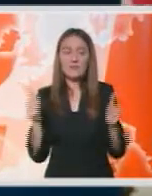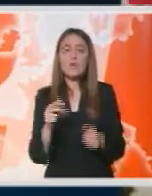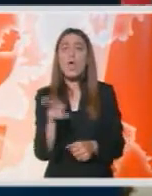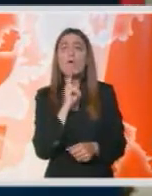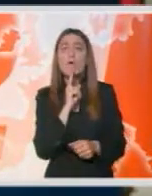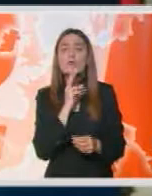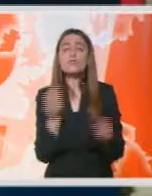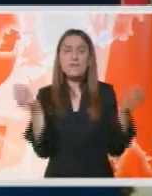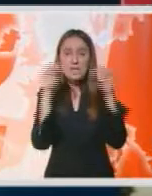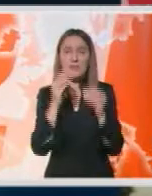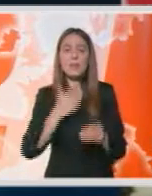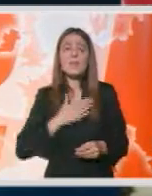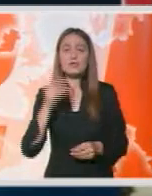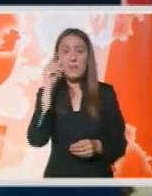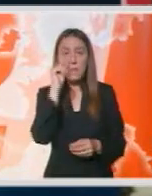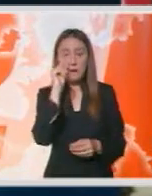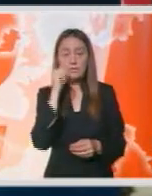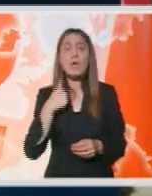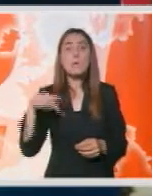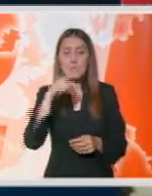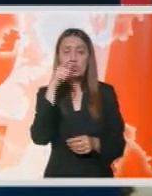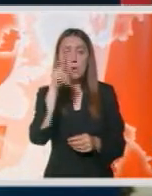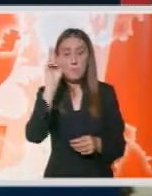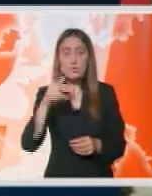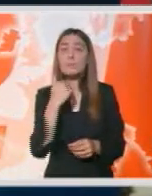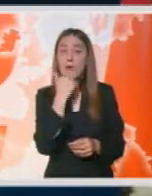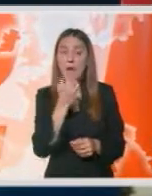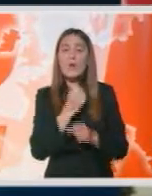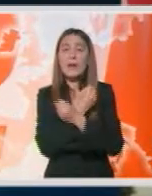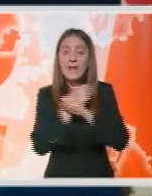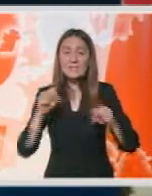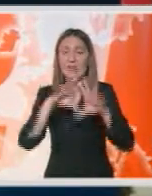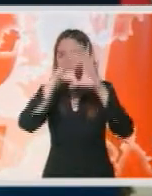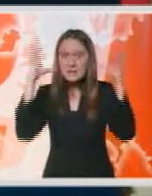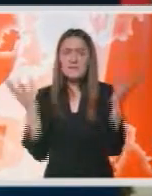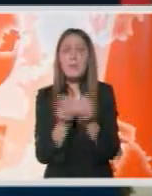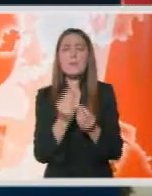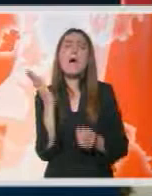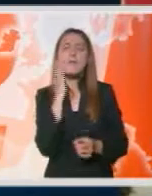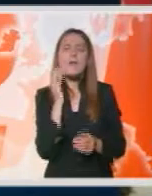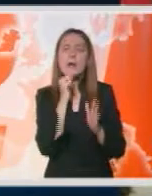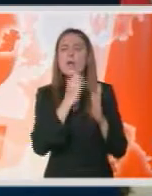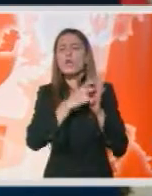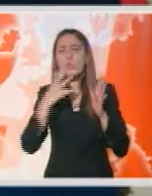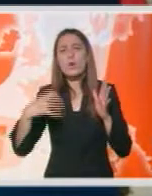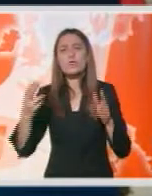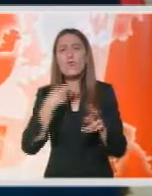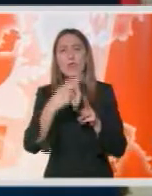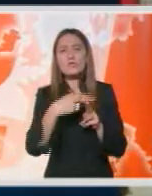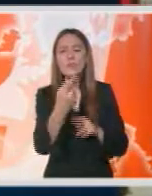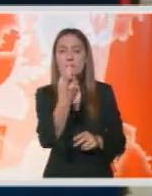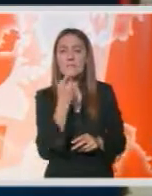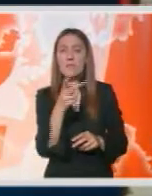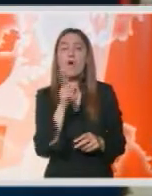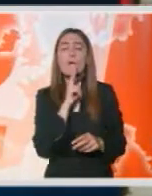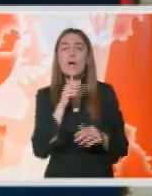će sjediniti naše narode. Mi to možemo ako razvijemo sveobuhvatno, fair i dugoročno rešenje za izazove